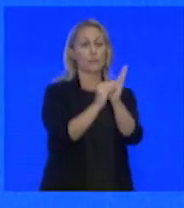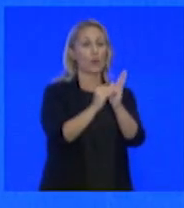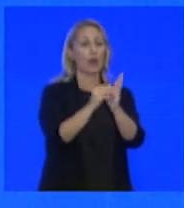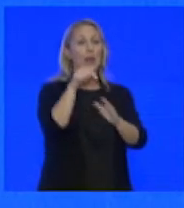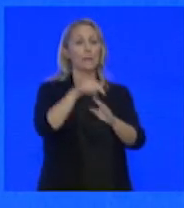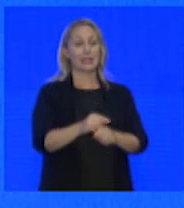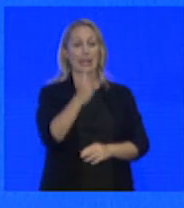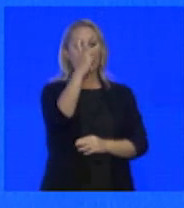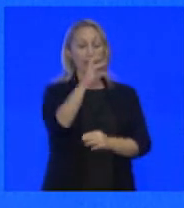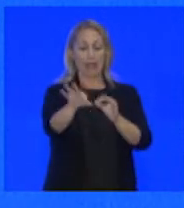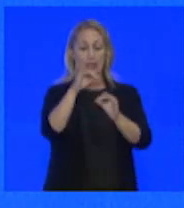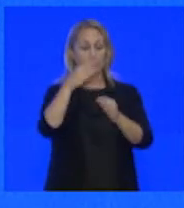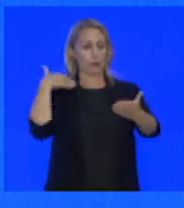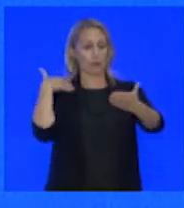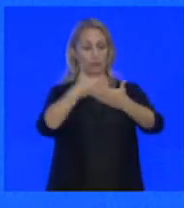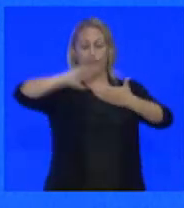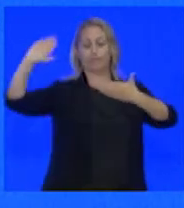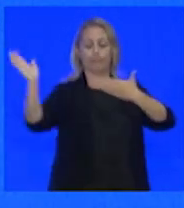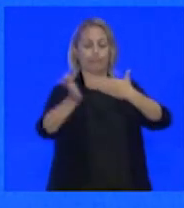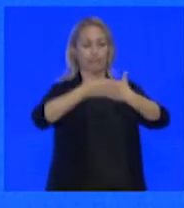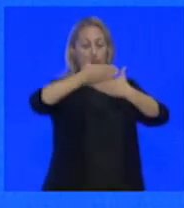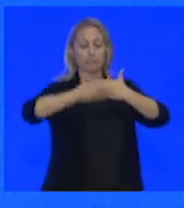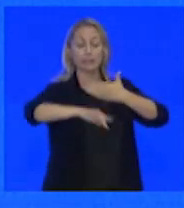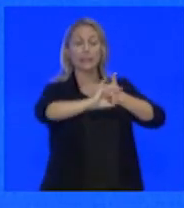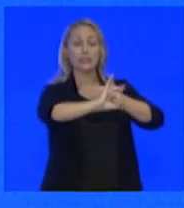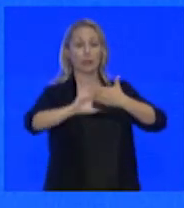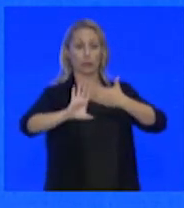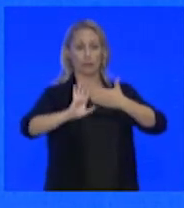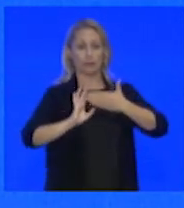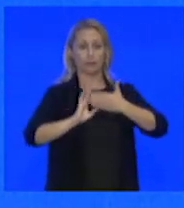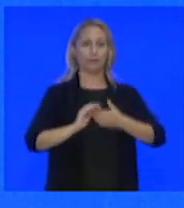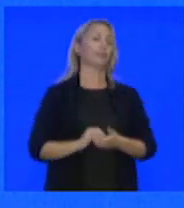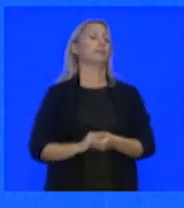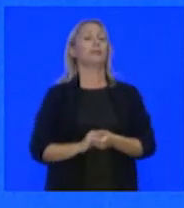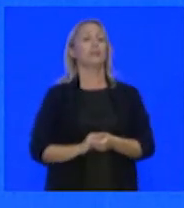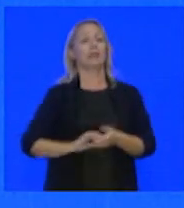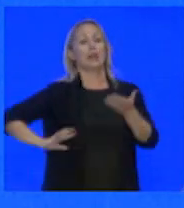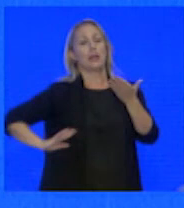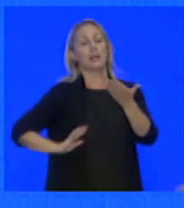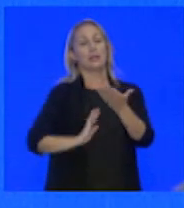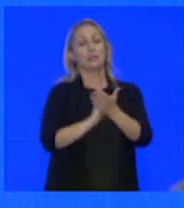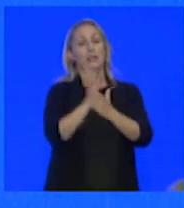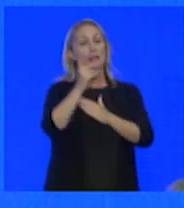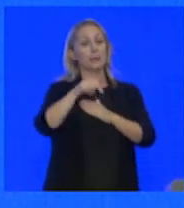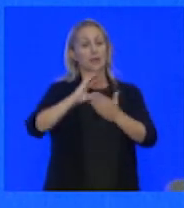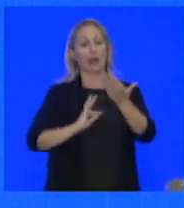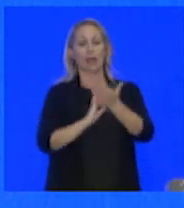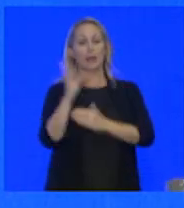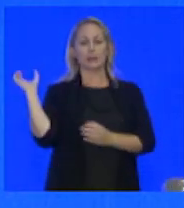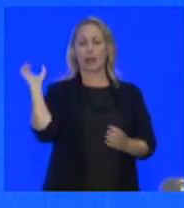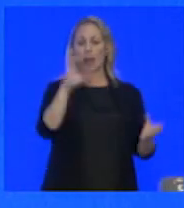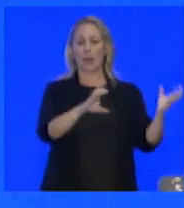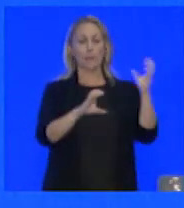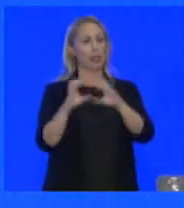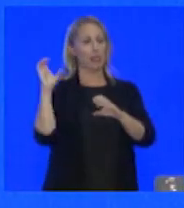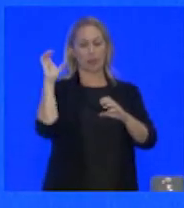τελευταία και δεν θα υπάρξει άλλη. Στο μέτωπο της ανάπτυξης ξεμπλοκάρονται επενδύσεις που